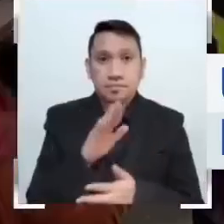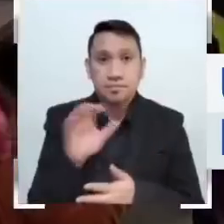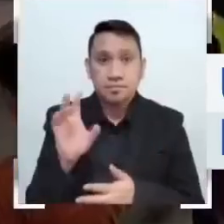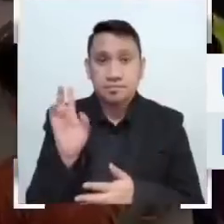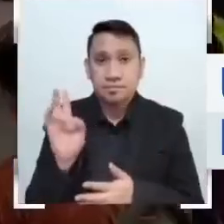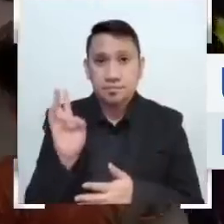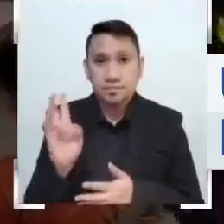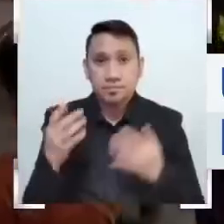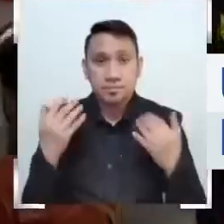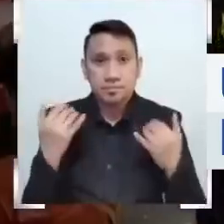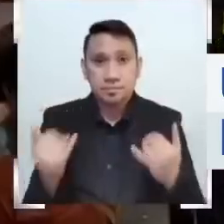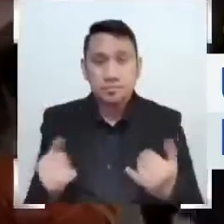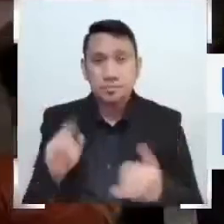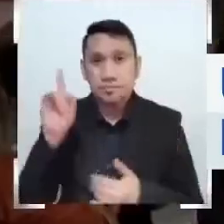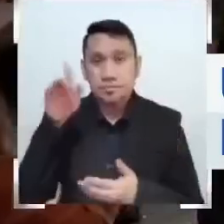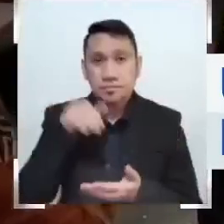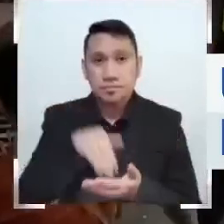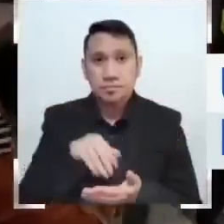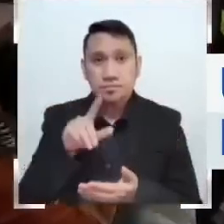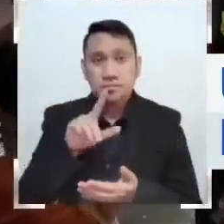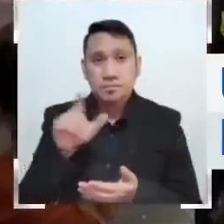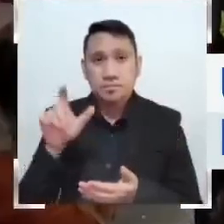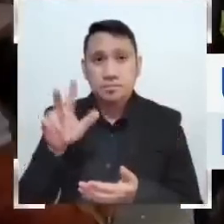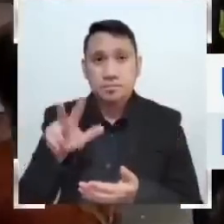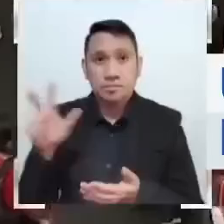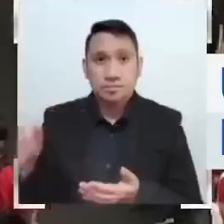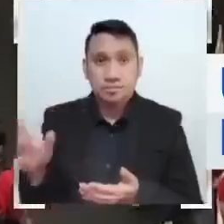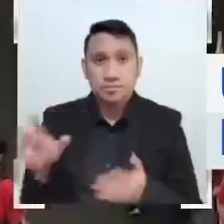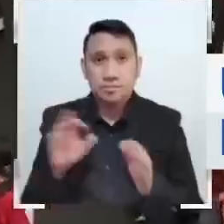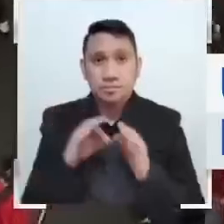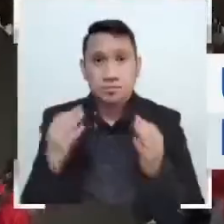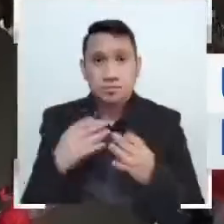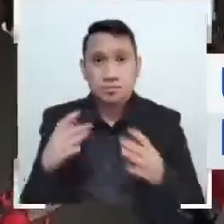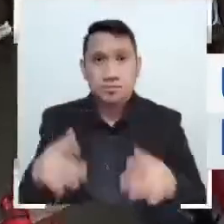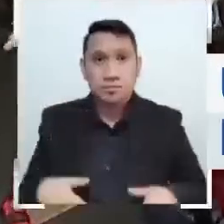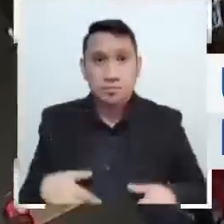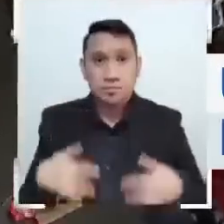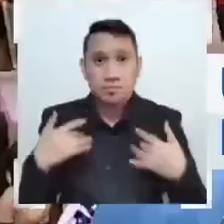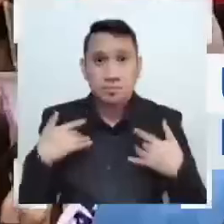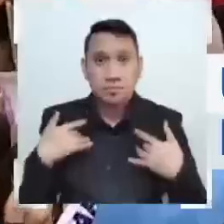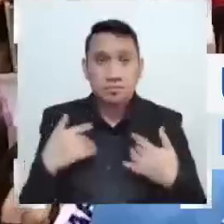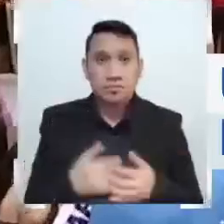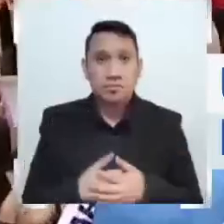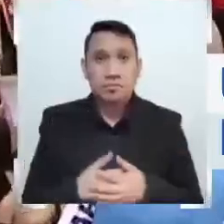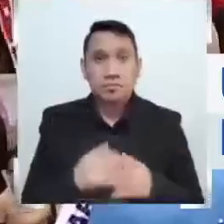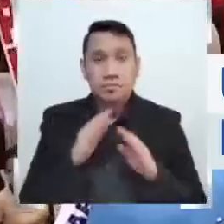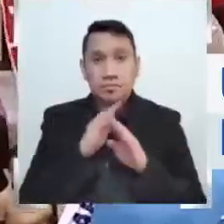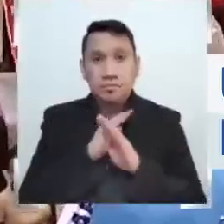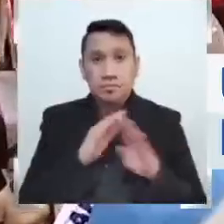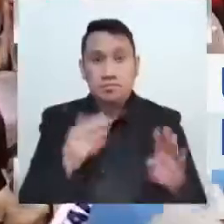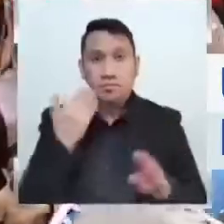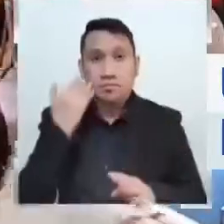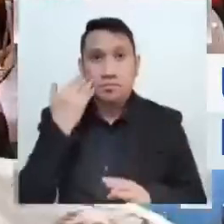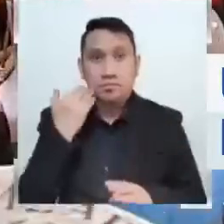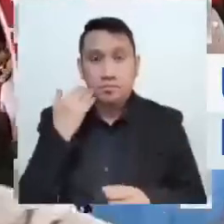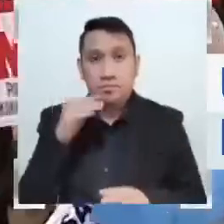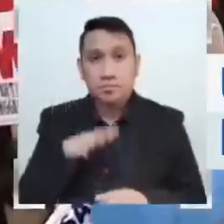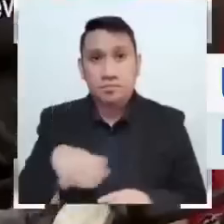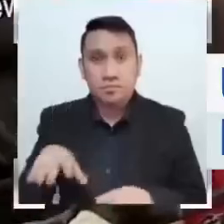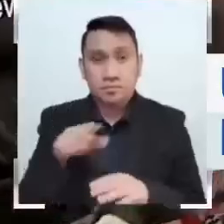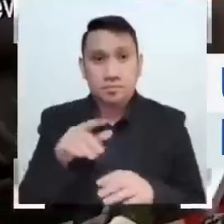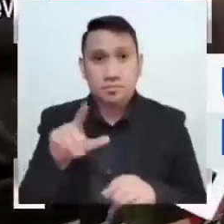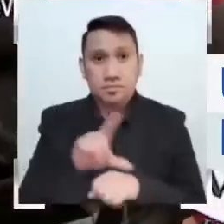umiiral na 1,133 pesos na family living wage. Tila tahimik at kulang din anila ang labor program ng